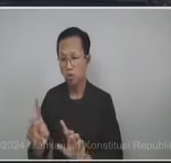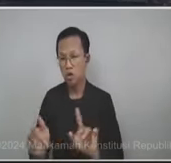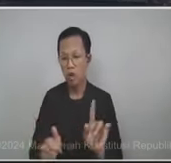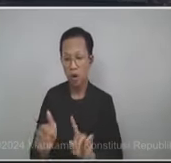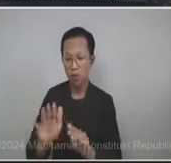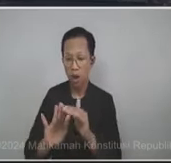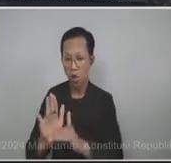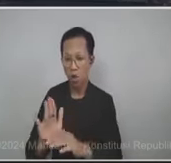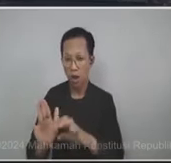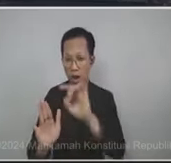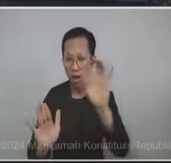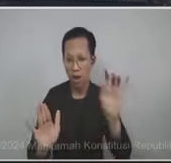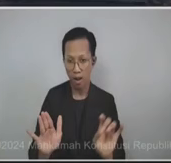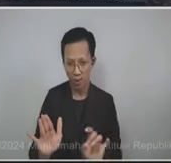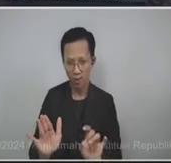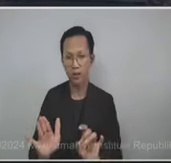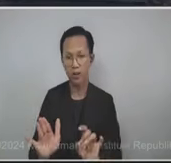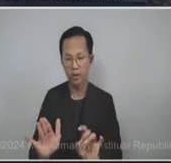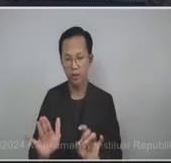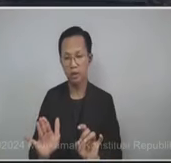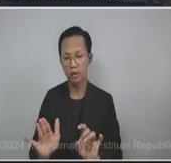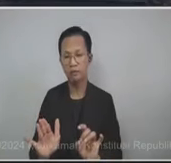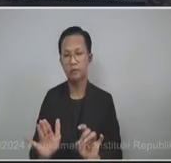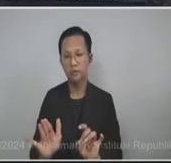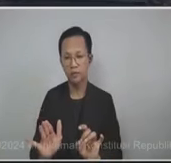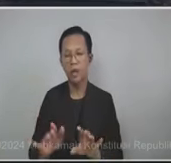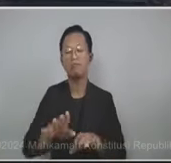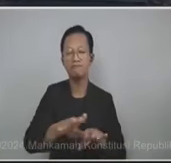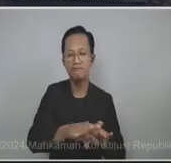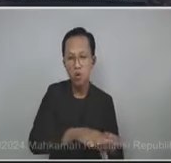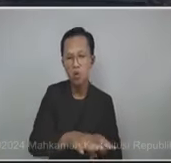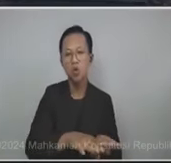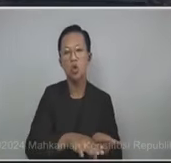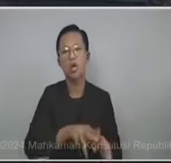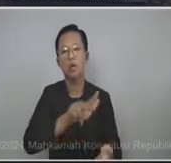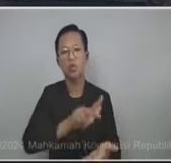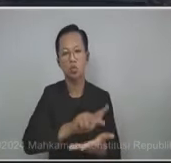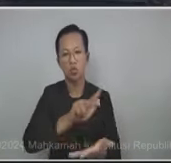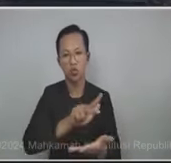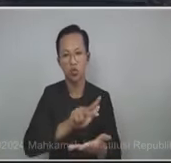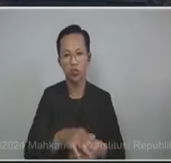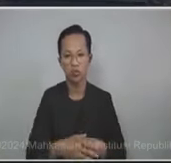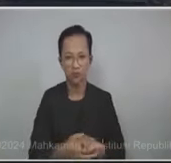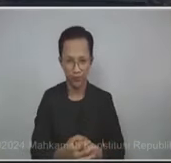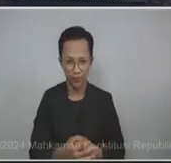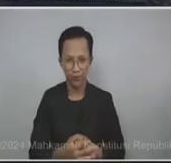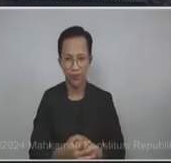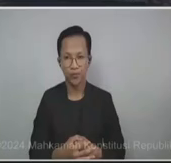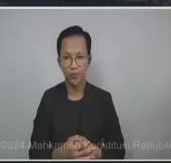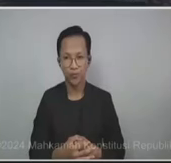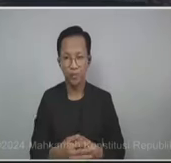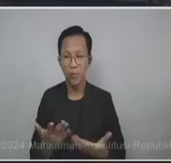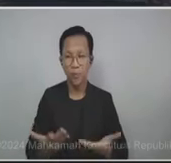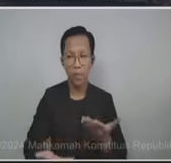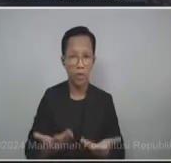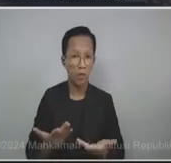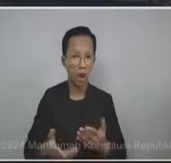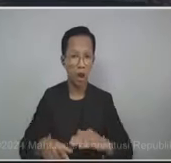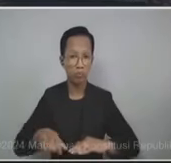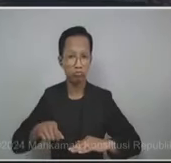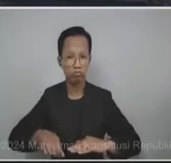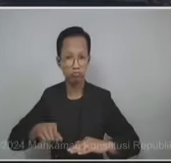terkait dan terdampak pemberlakuannya harus menyesuaikan dengan putusan aku menimbang bahwa berdasarkan seluruh uraian pertimbangan hukum di atas